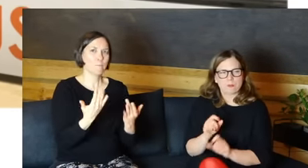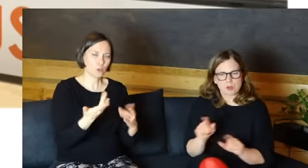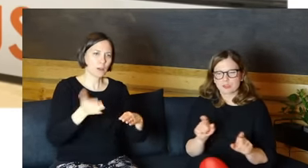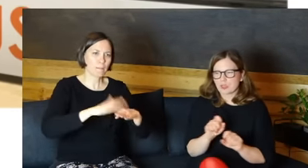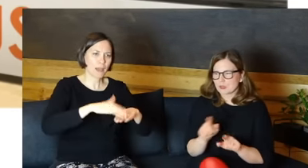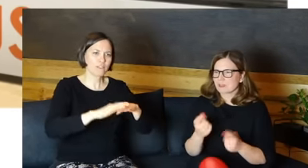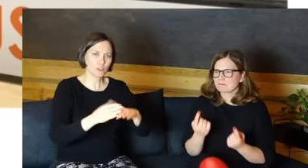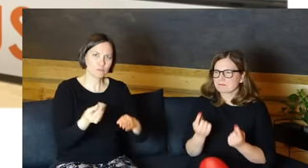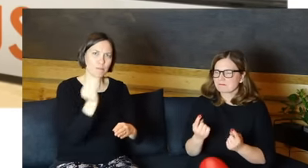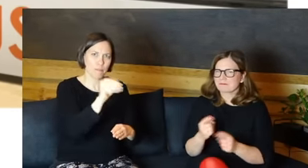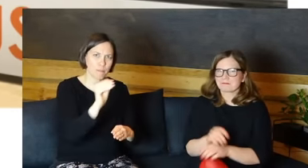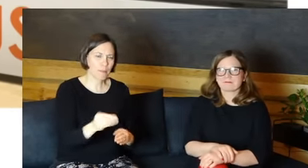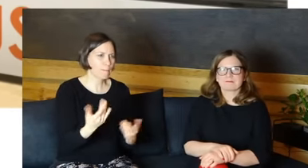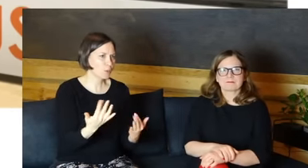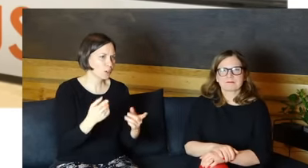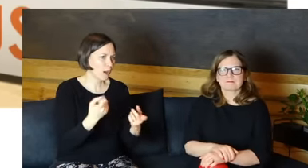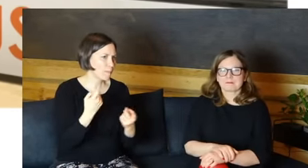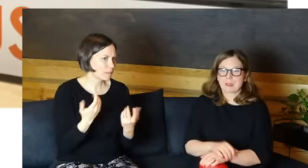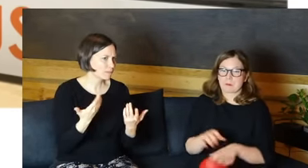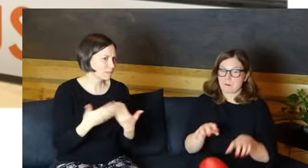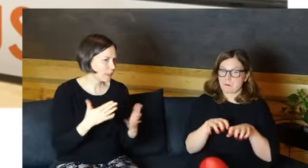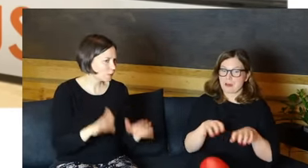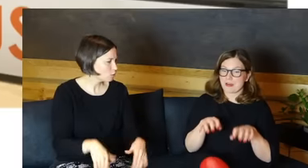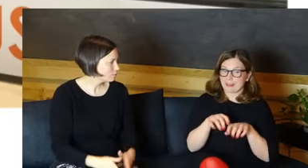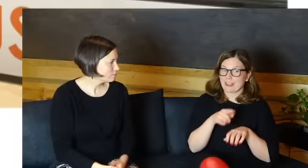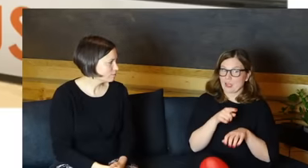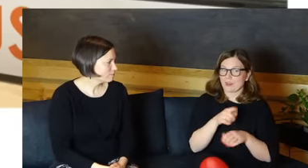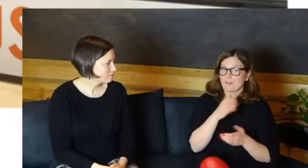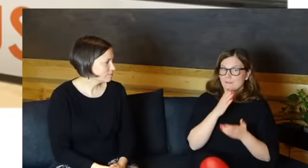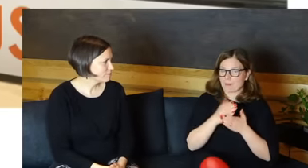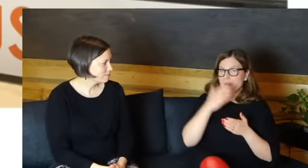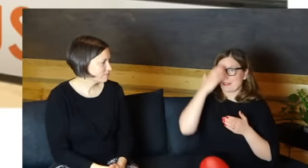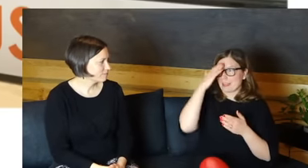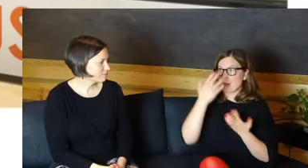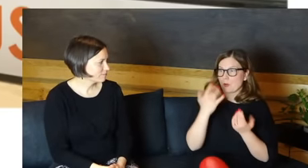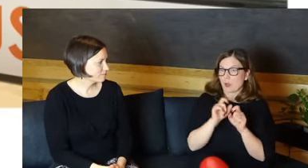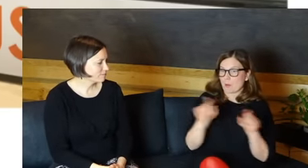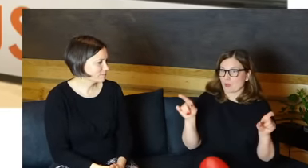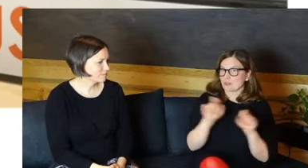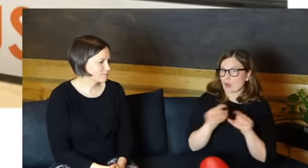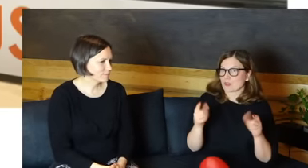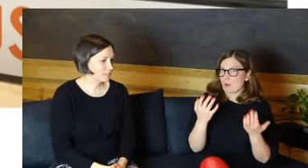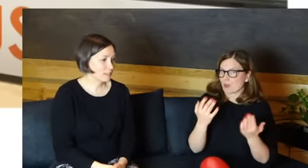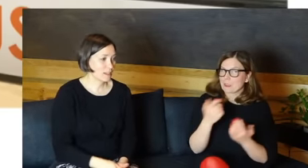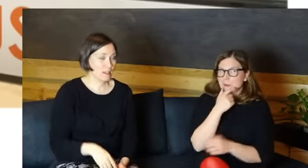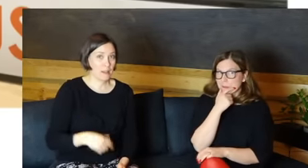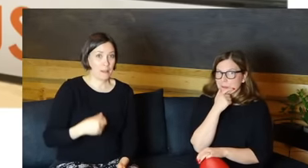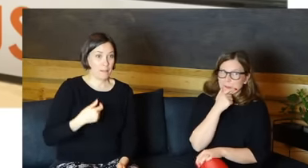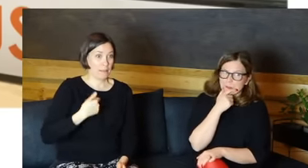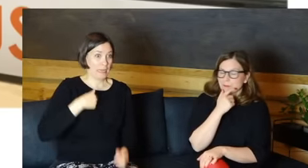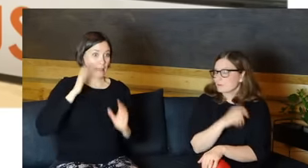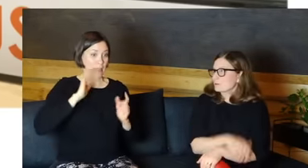Minä 500 000 en markkinoinnissa 500. Ehkä pitäisi tietää. Mm-hmm. Mä en tiedä, kuinka monta mä oon mahtanut tehdä.